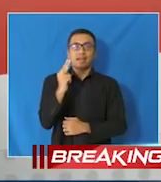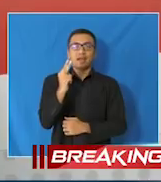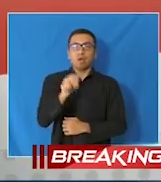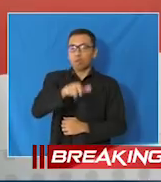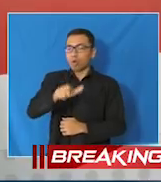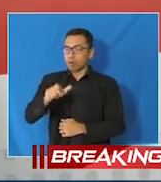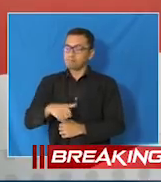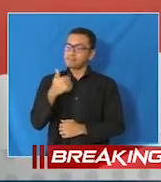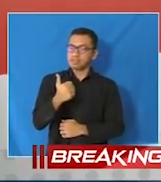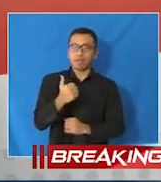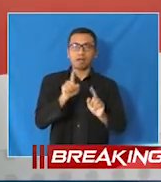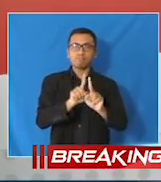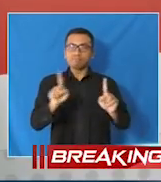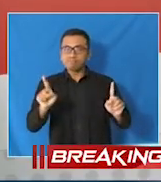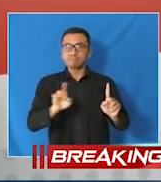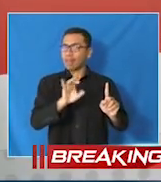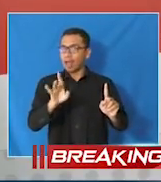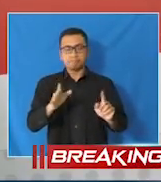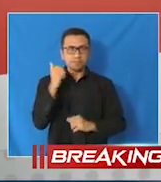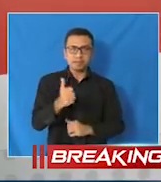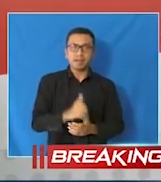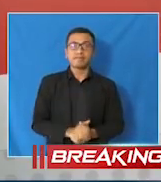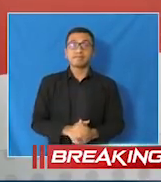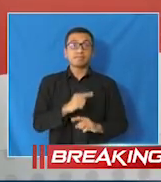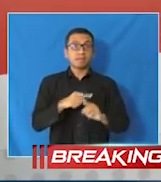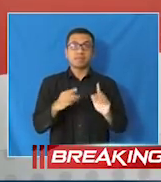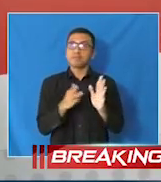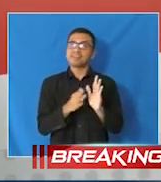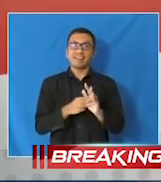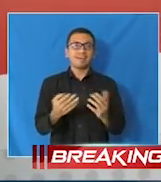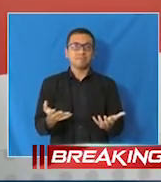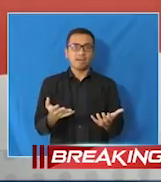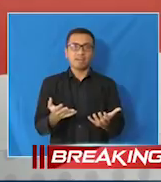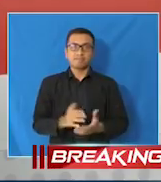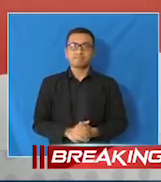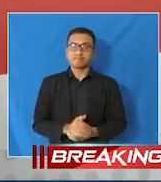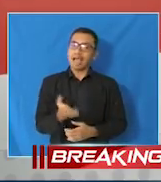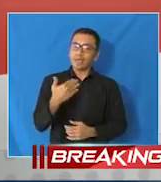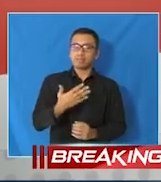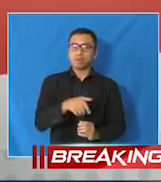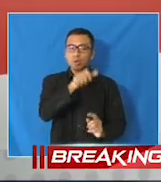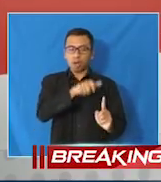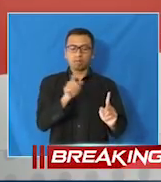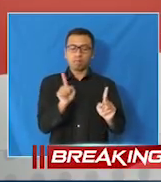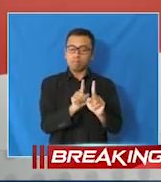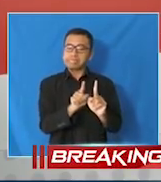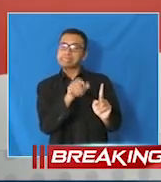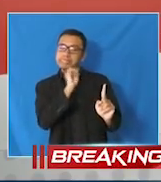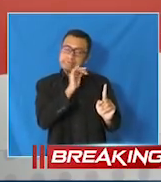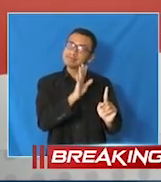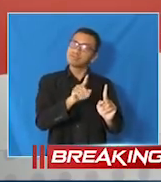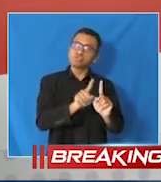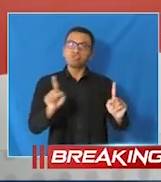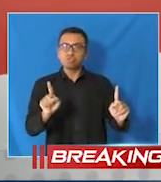itu Hai permasalahannya adalah bagaimana kemudian kita bisa saling mengingatkan saling